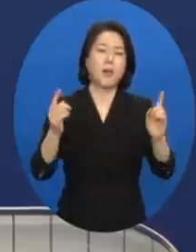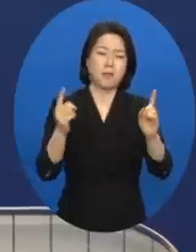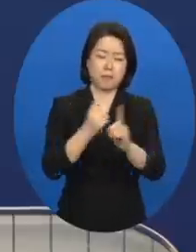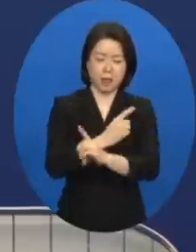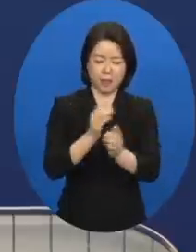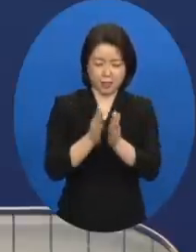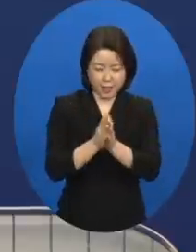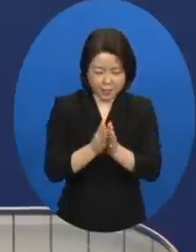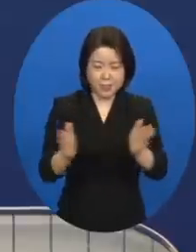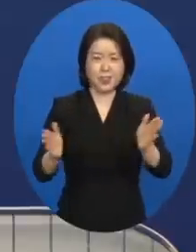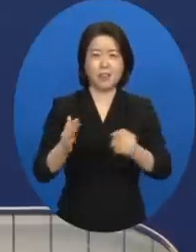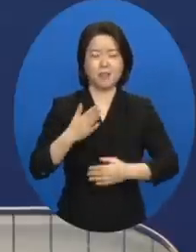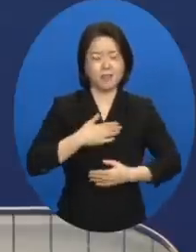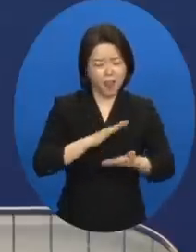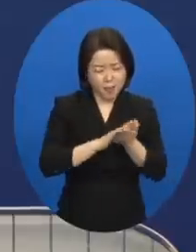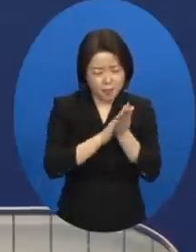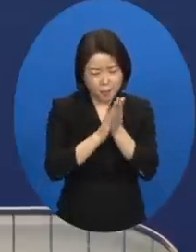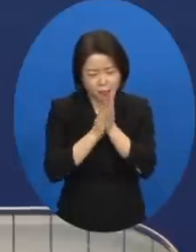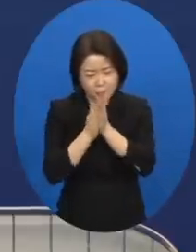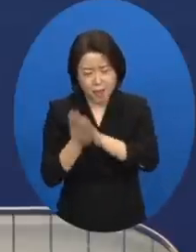시작하더라고.